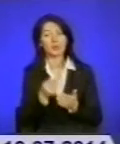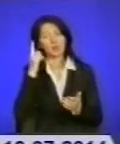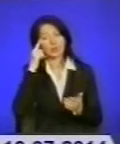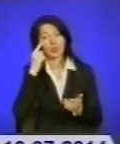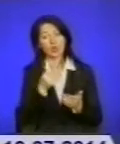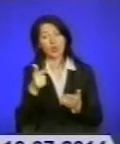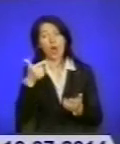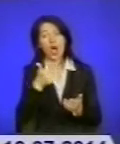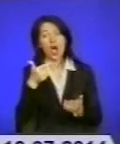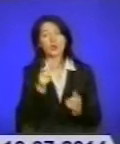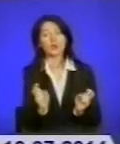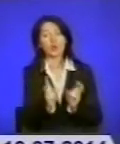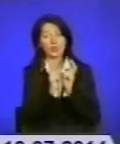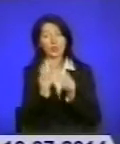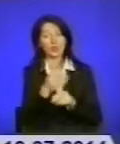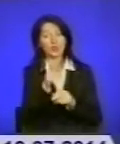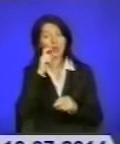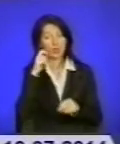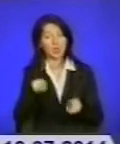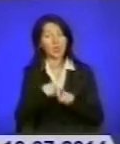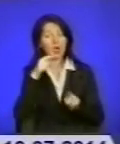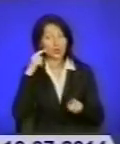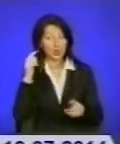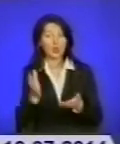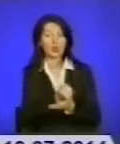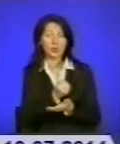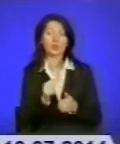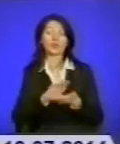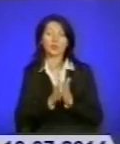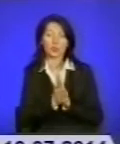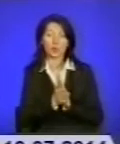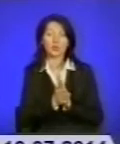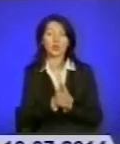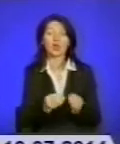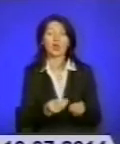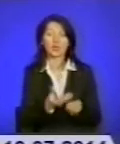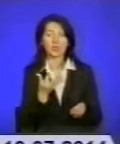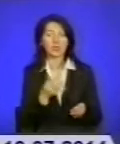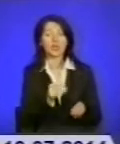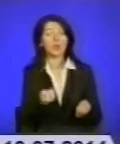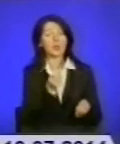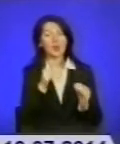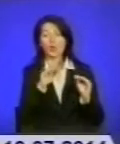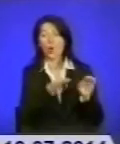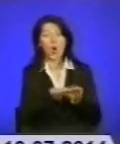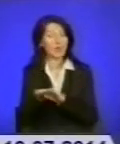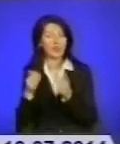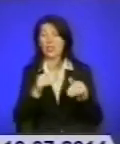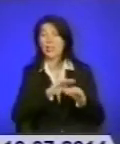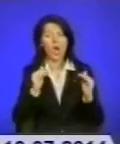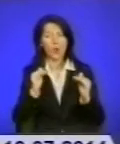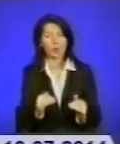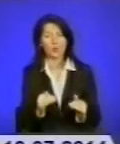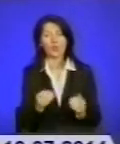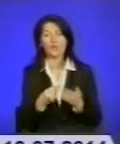газовий конфлікт між Україною і Росією успішно розв'яжеться, тарифи до мінімального рівня уже не опустяться. Фінансово допомогти